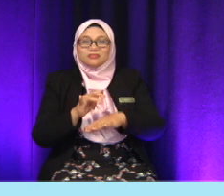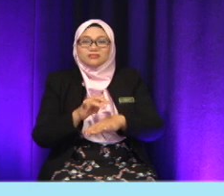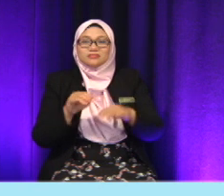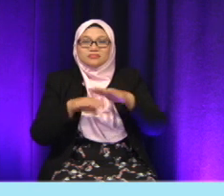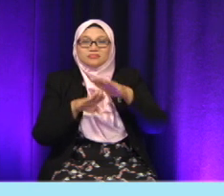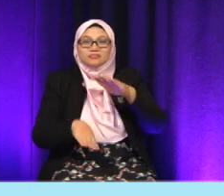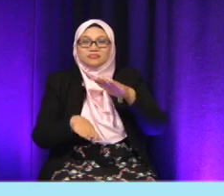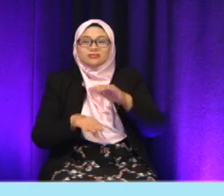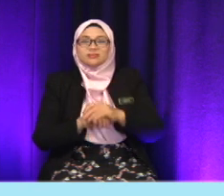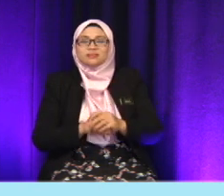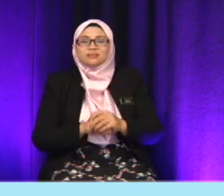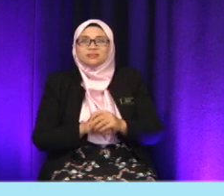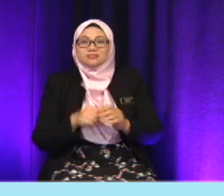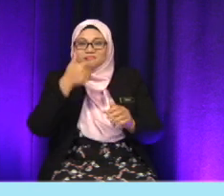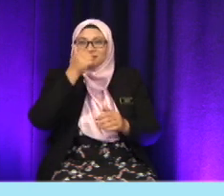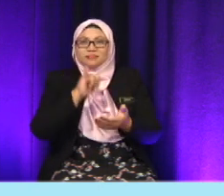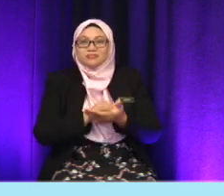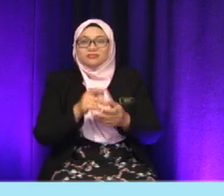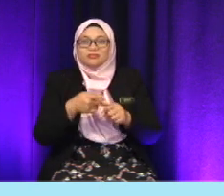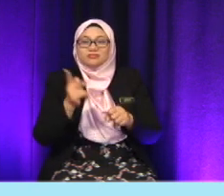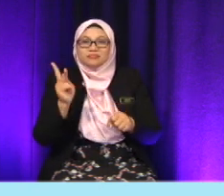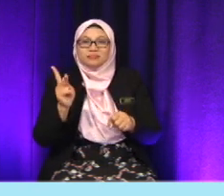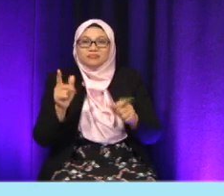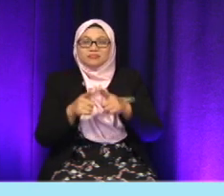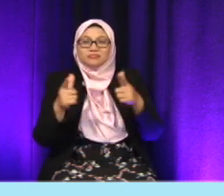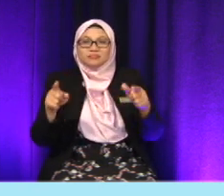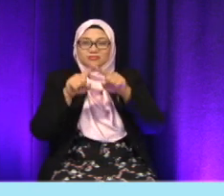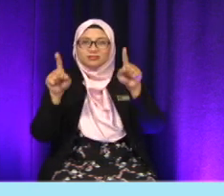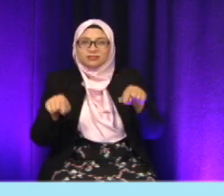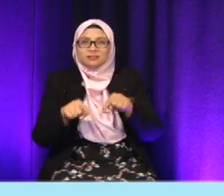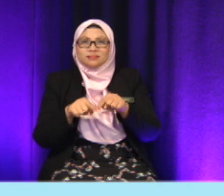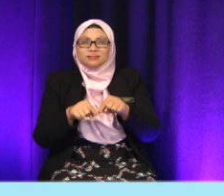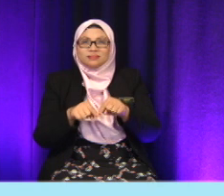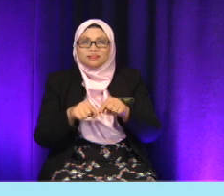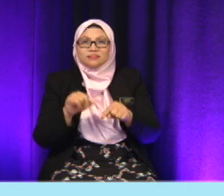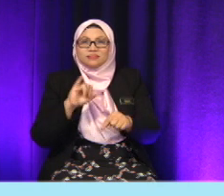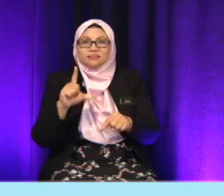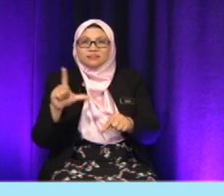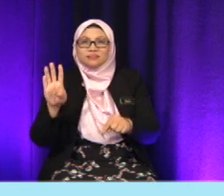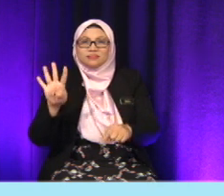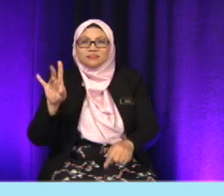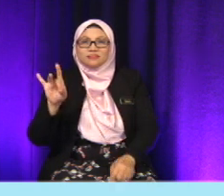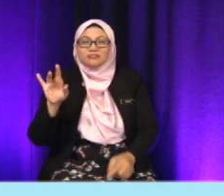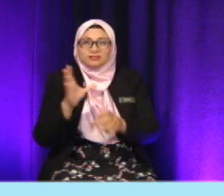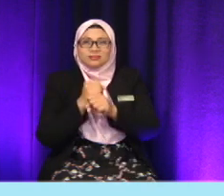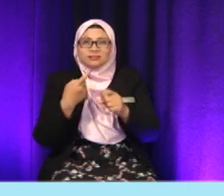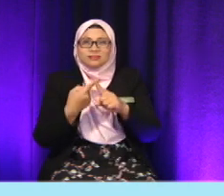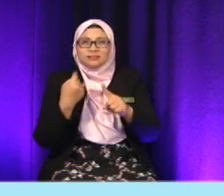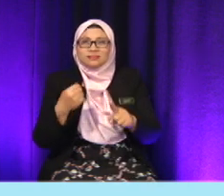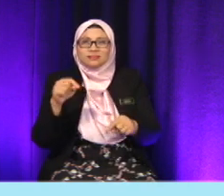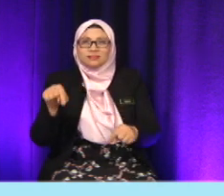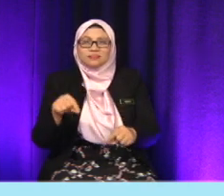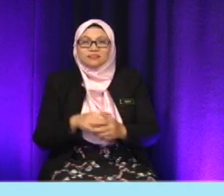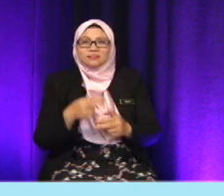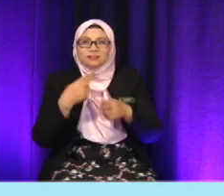dia akan Panggil ini sebab itu keluar luas segi empat ya 48 dapat dari pada sini oke oke namun